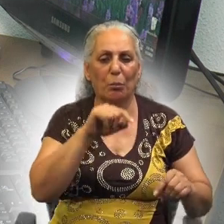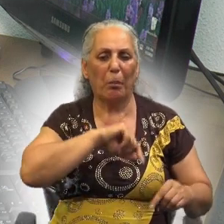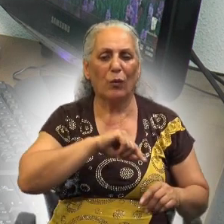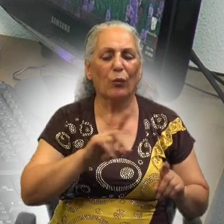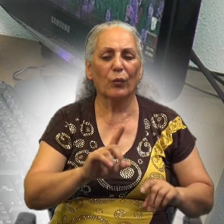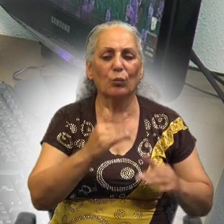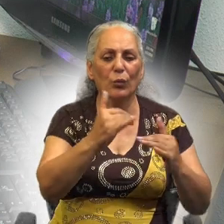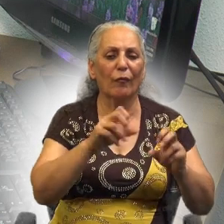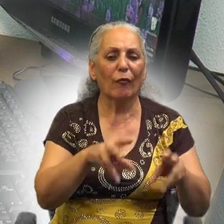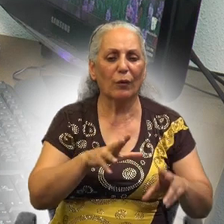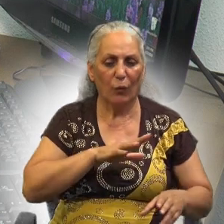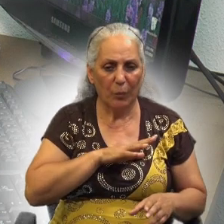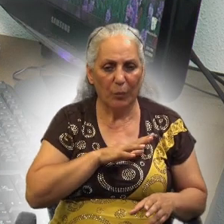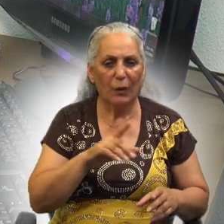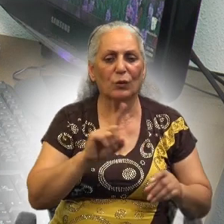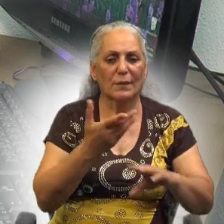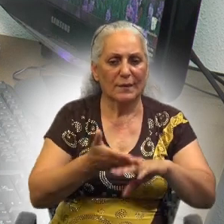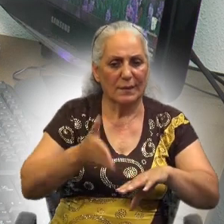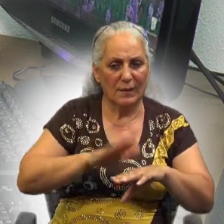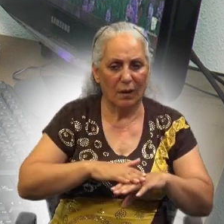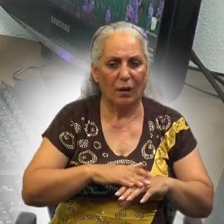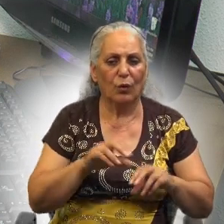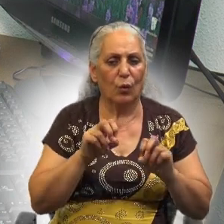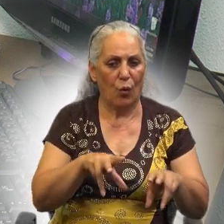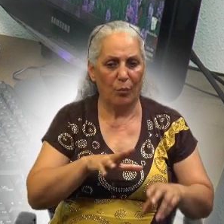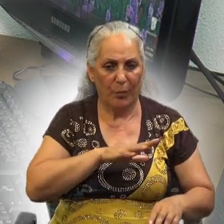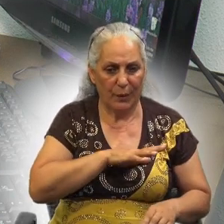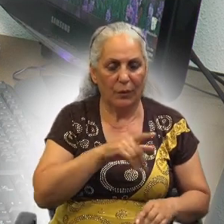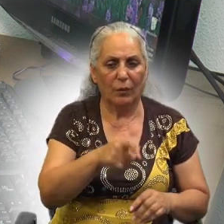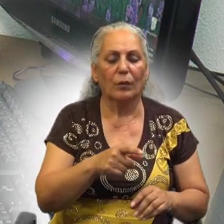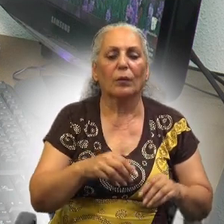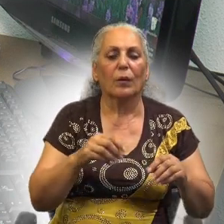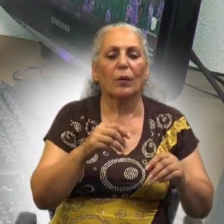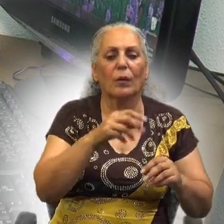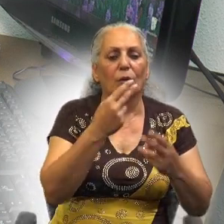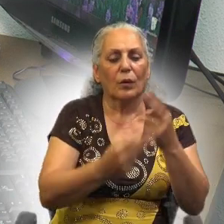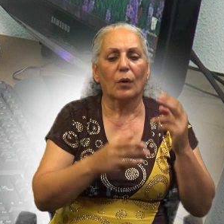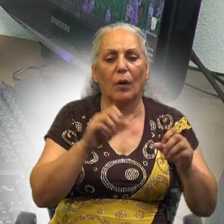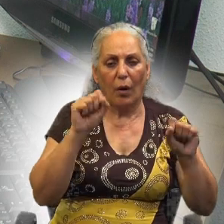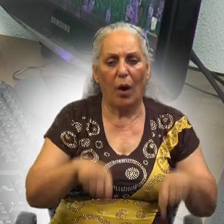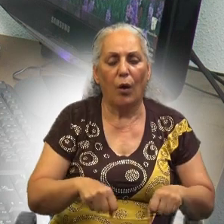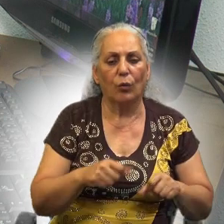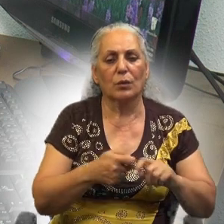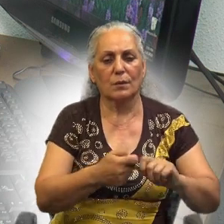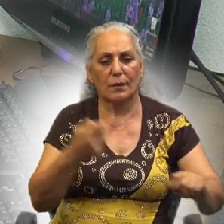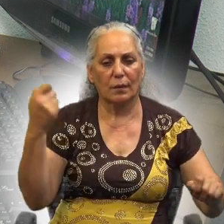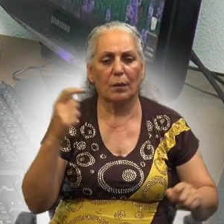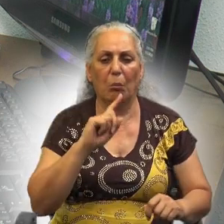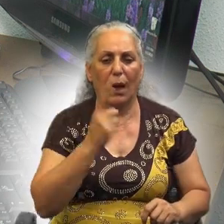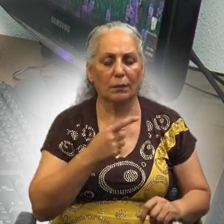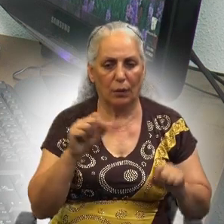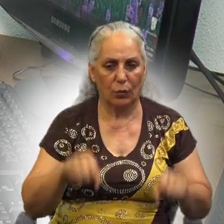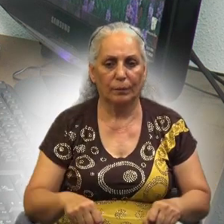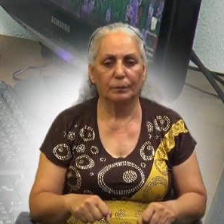բնույթով, իր հանրային վտանգավորությամբ առանձնապես ծանր հանցագործությունը համարվում, այս պարագայում կալանավորման ժամկետը կարող է ձգվել մինչև